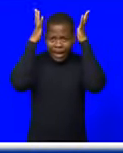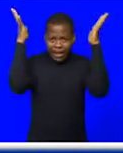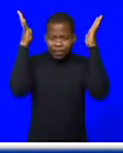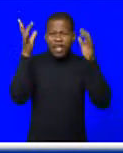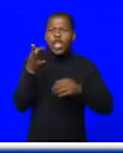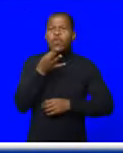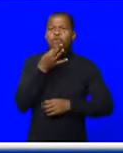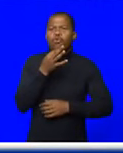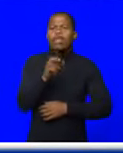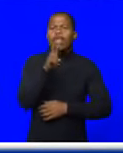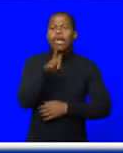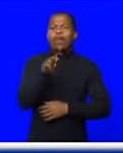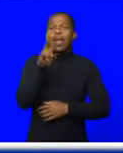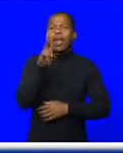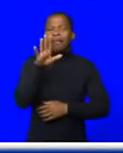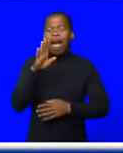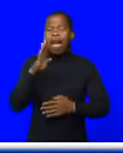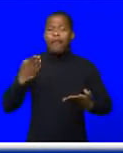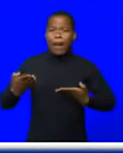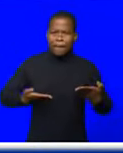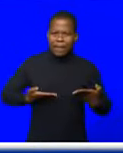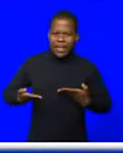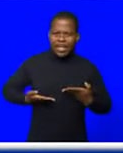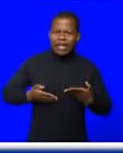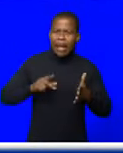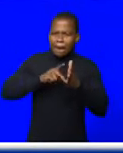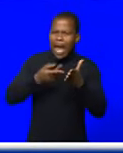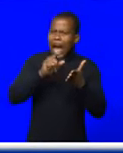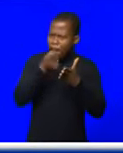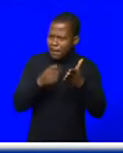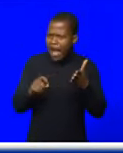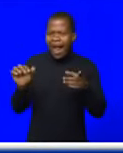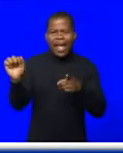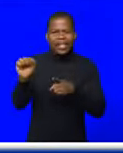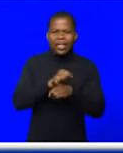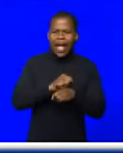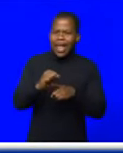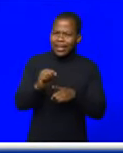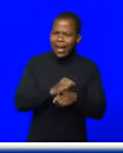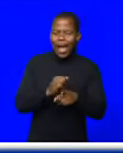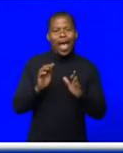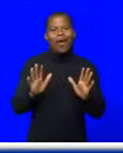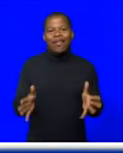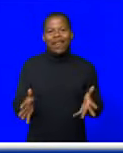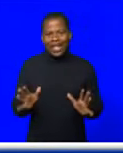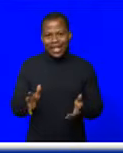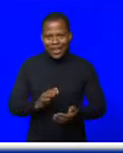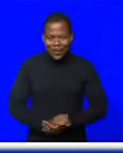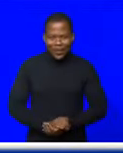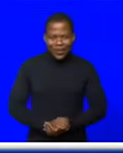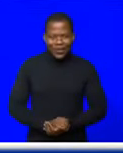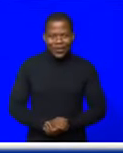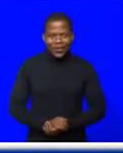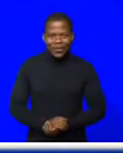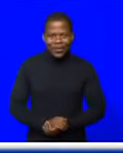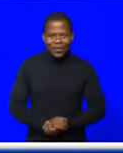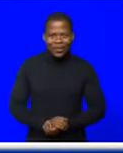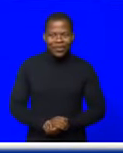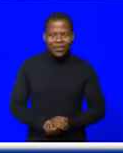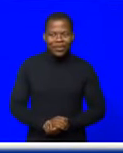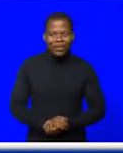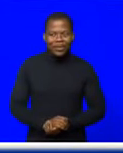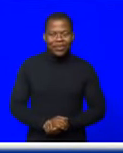sekubathuthukisa kutebhizinisi sebathole kuceceshwa ngaphansi kwalesikhwama ngekwakha umgubudla wekusebenza kwebhizinisi i-business